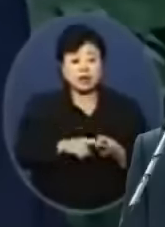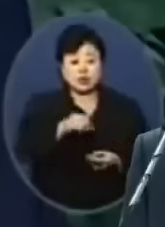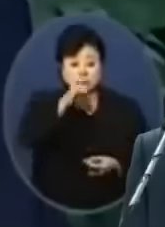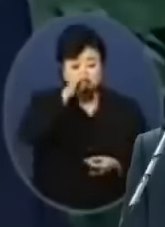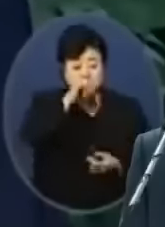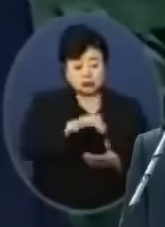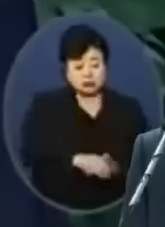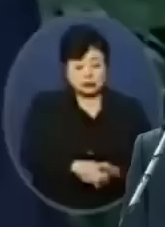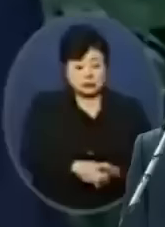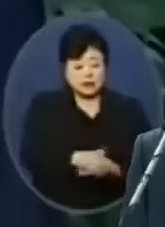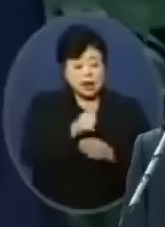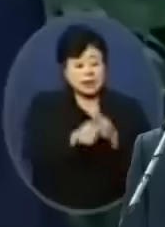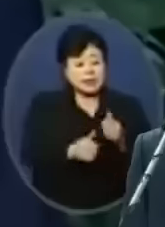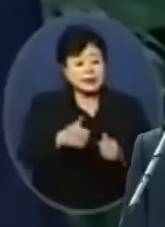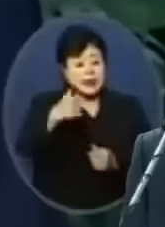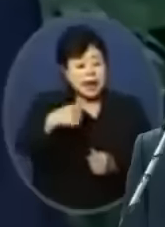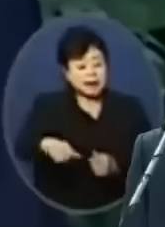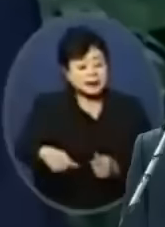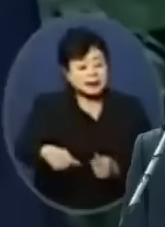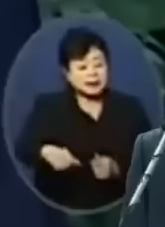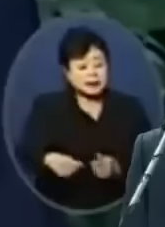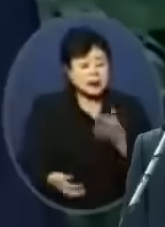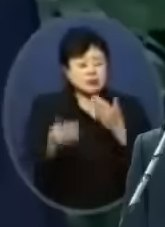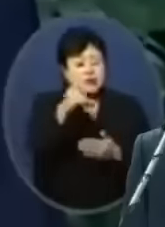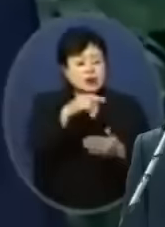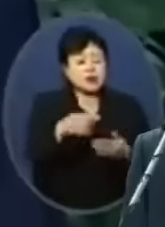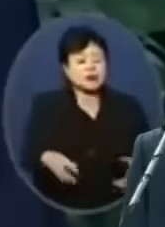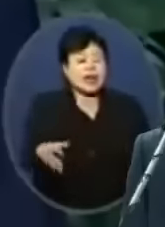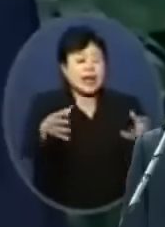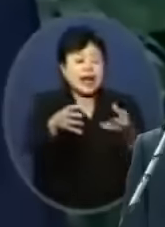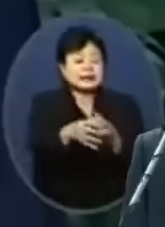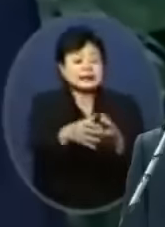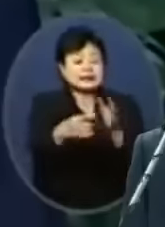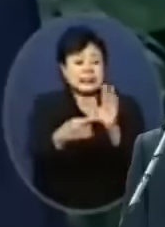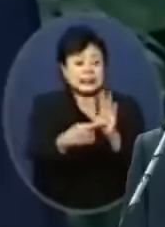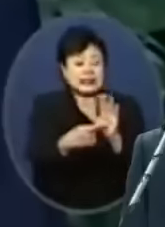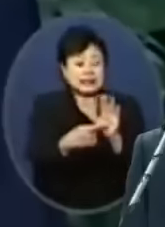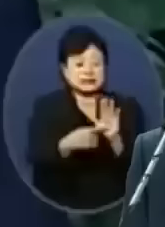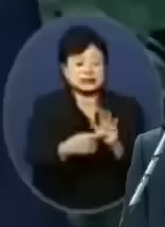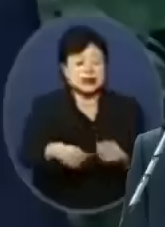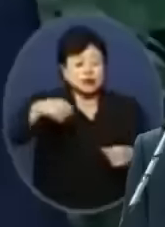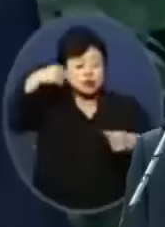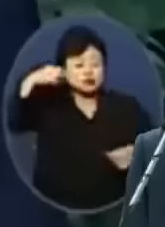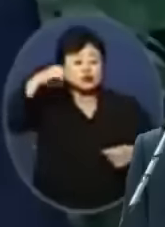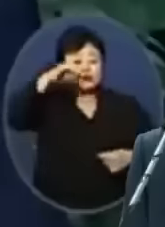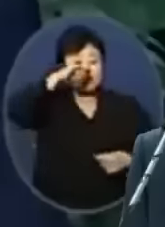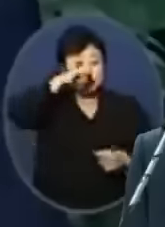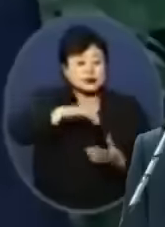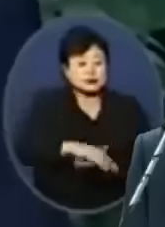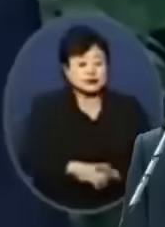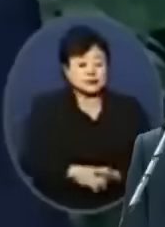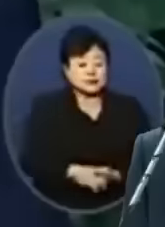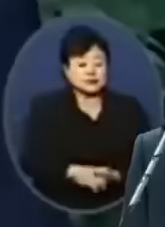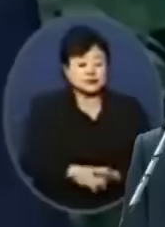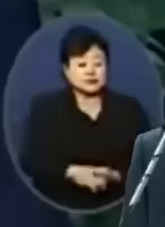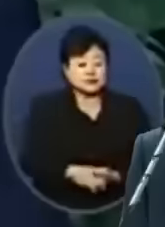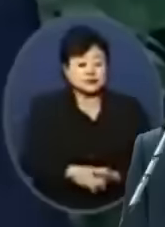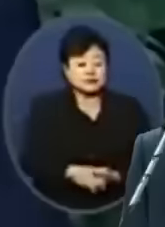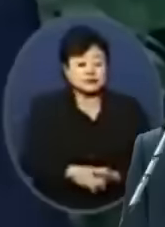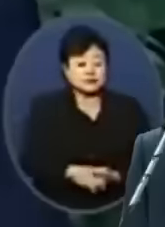죽었습니다. 하나님의 아들이 불꽃 가운데 같이 나타나서 춤을 추고 있었습니다.